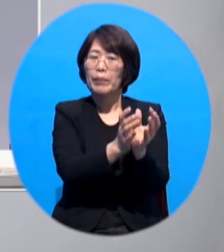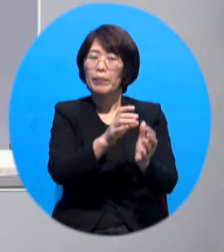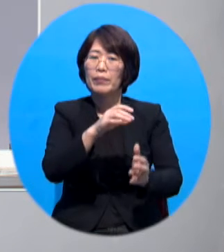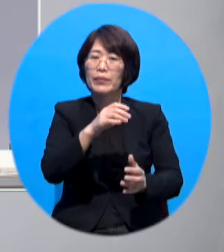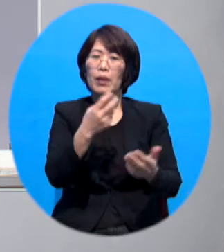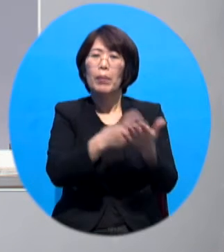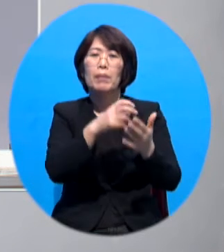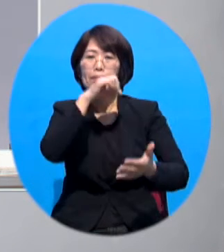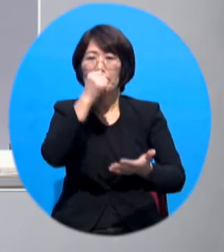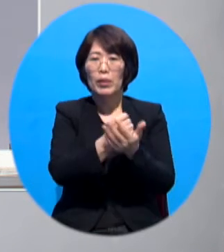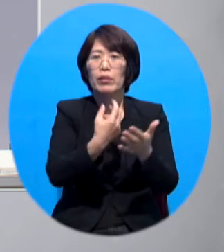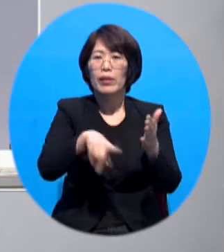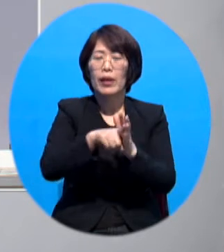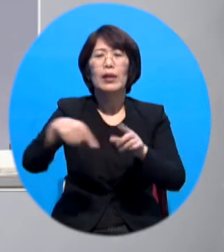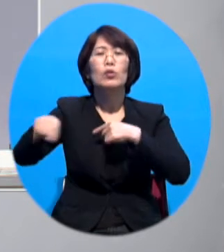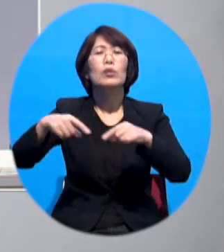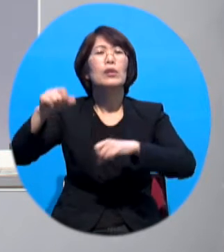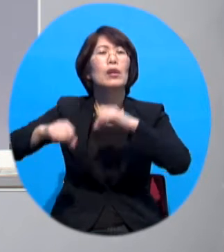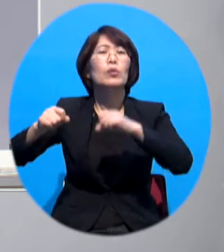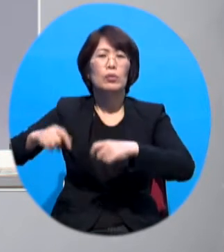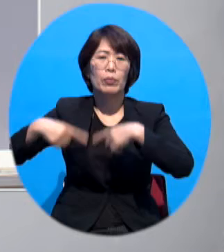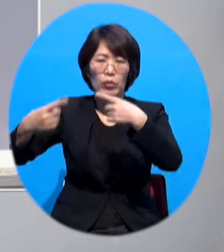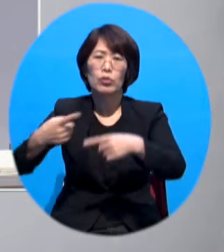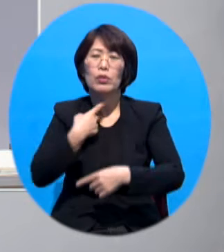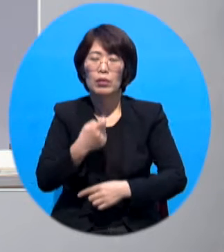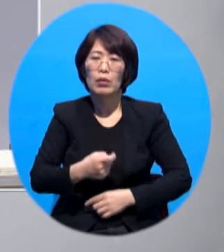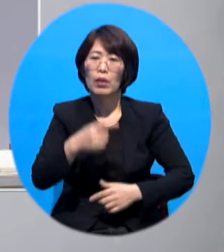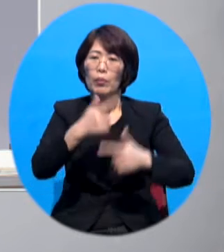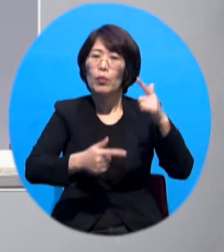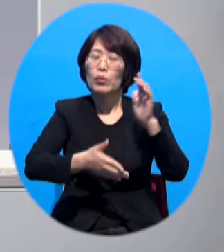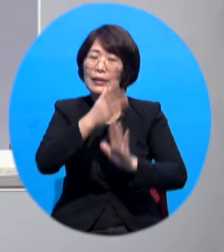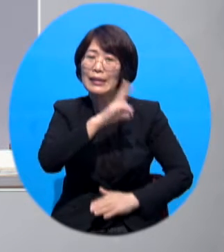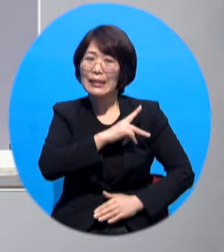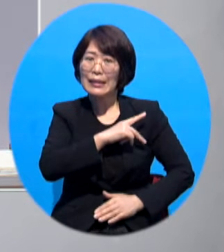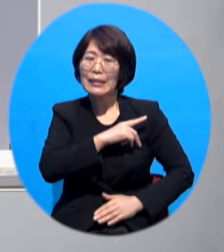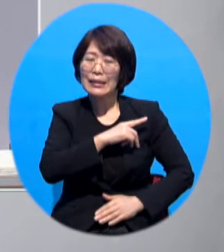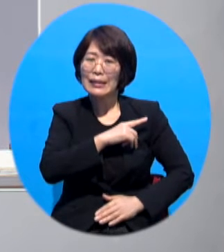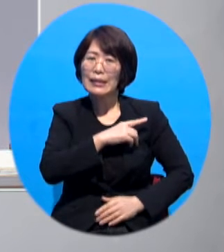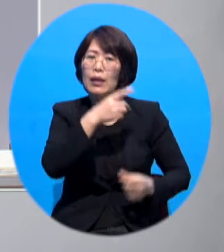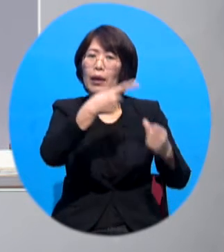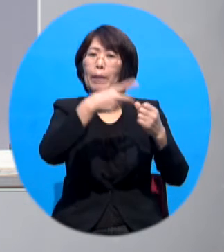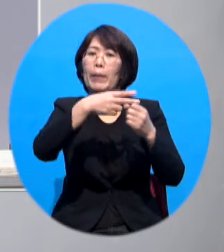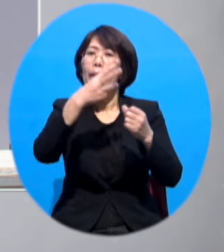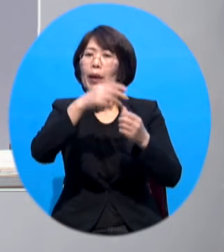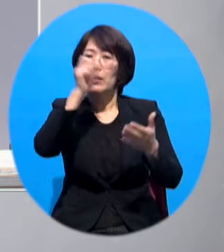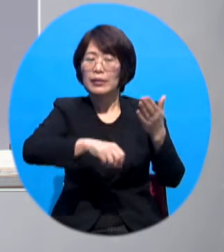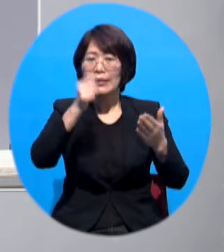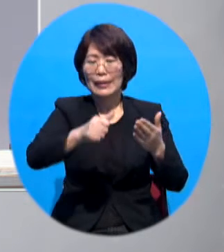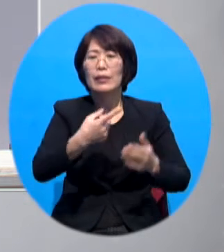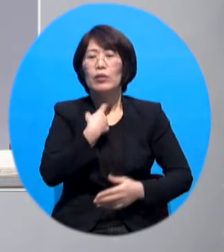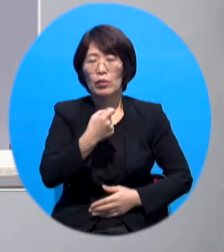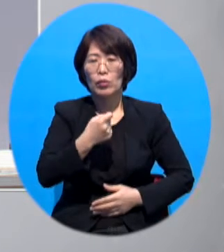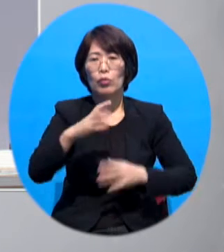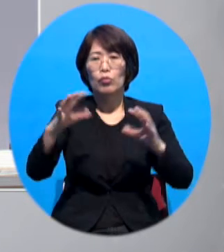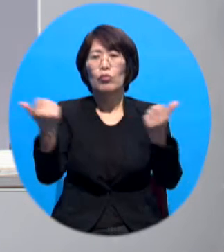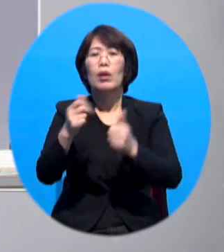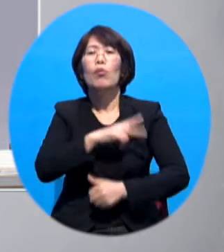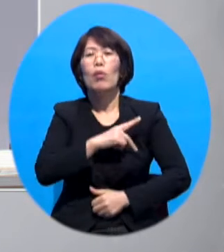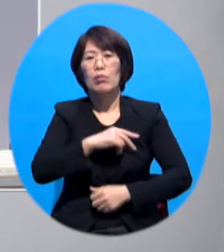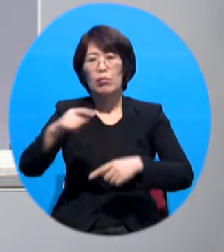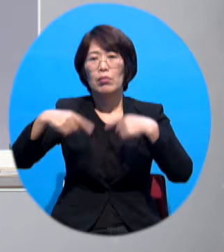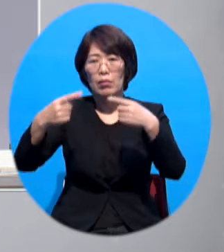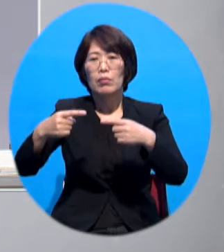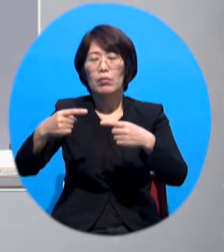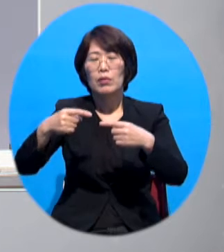정치 활동도 참여를 했습니다 목포시 의원 3선 라 의장을 하고 국회의원도 철 말을 했었습니다